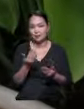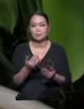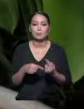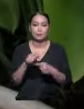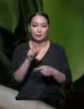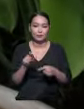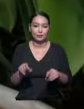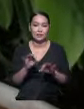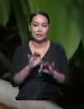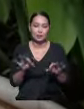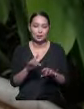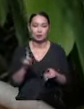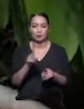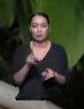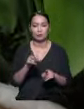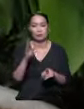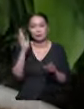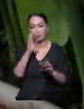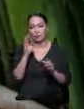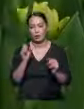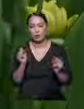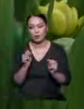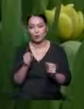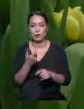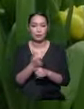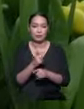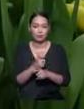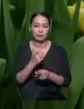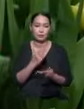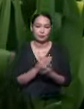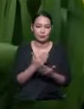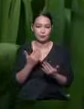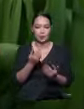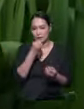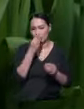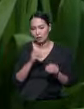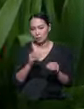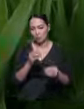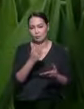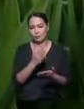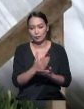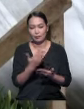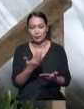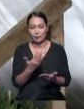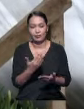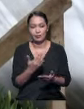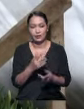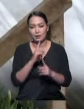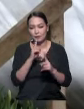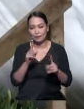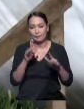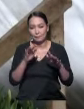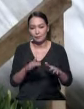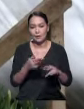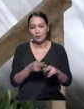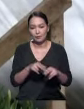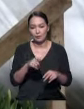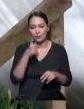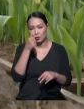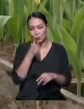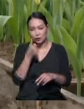что северный климат очень благоприятен для выращивания голландских тюльпанов. Луковицам достаточно обычной местной земли, воды и